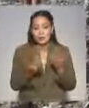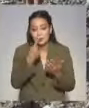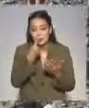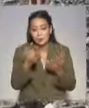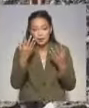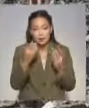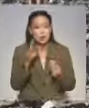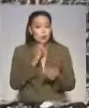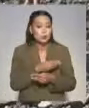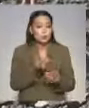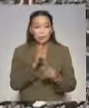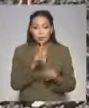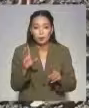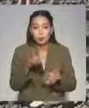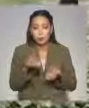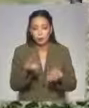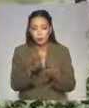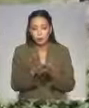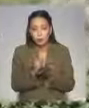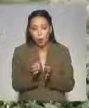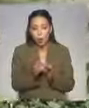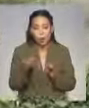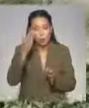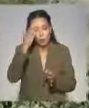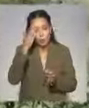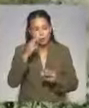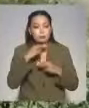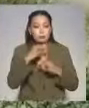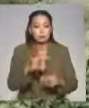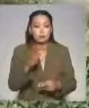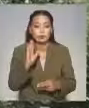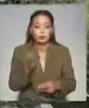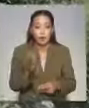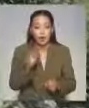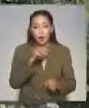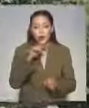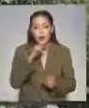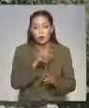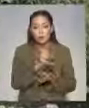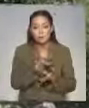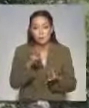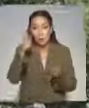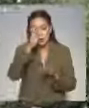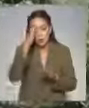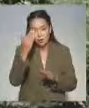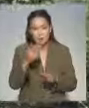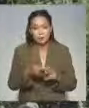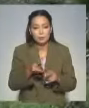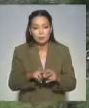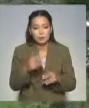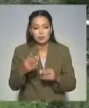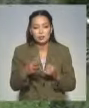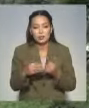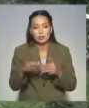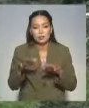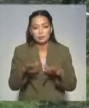егістікке салған шығынымыздың өтеуін сұрап, облыс әкіміне барамыз деп бел буып отыр. Ал экология министрі мұның бәріне суармалы жерлерінің